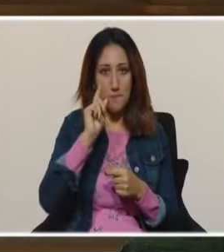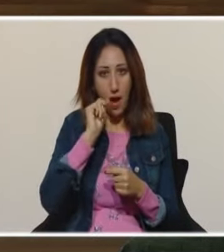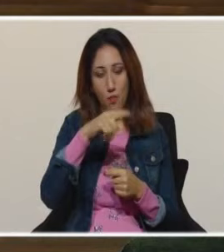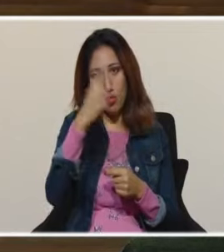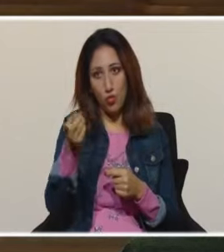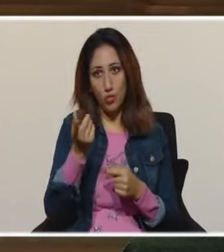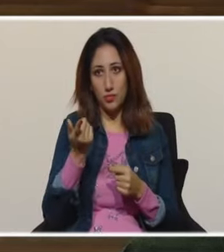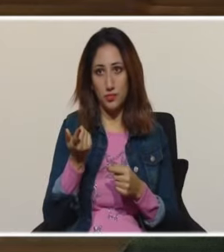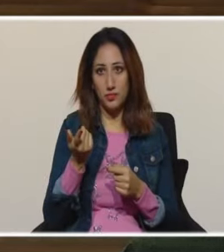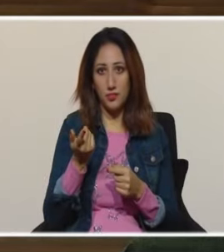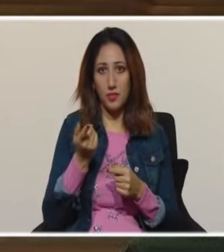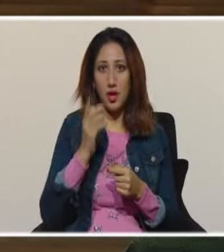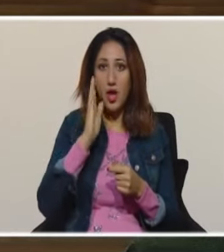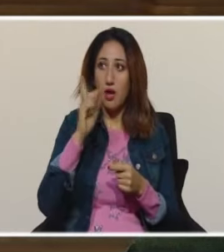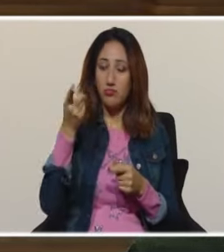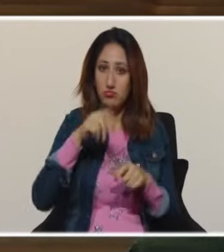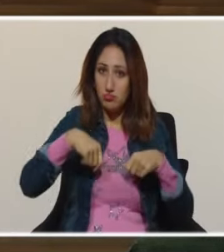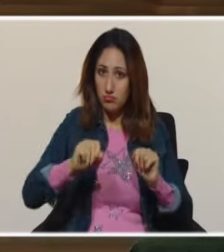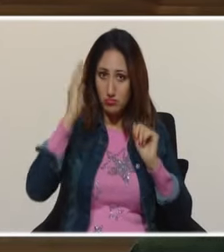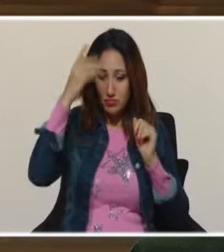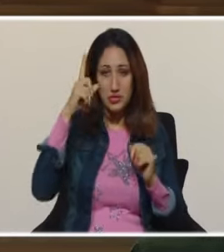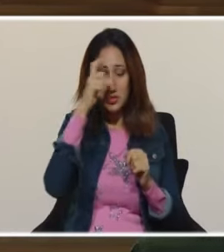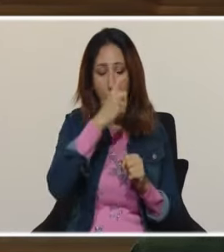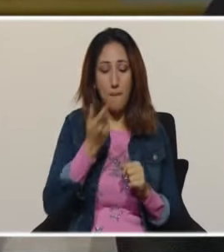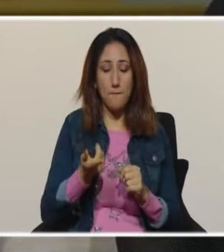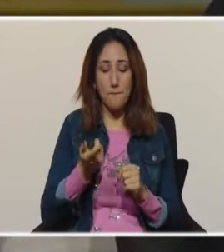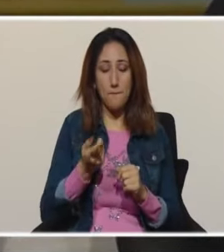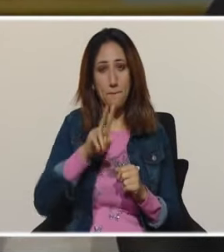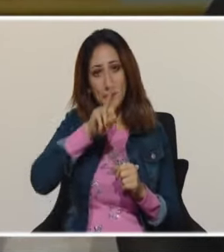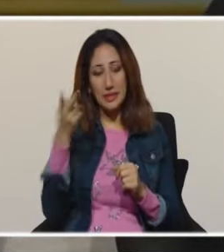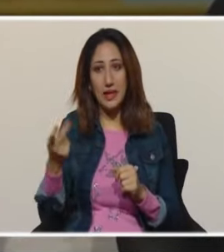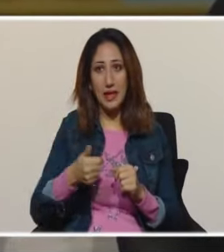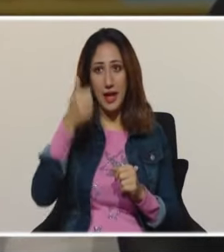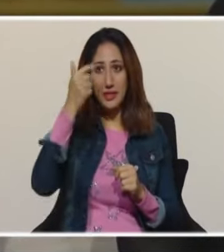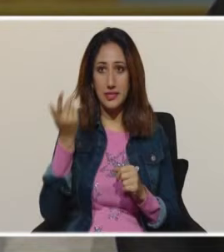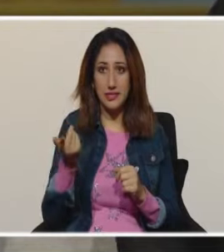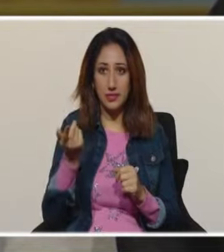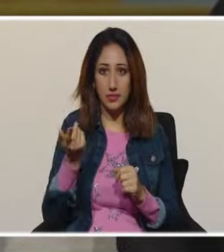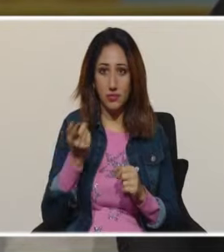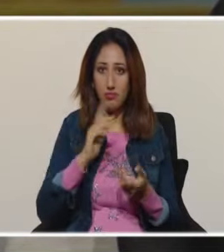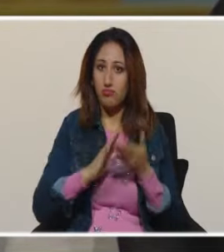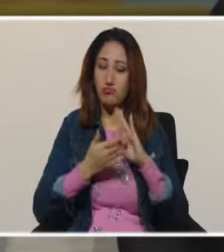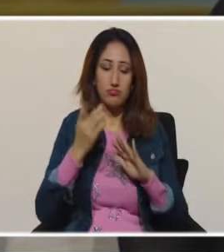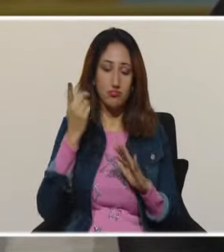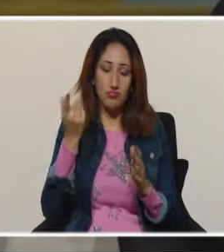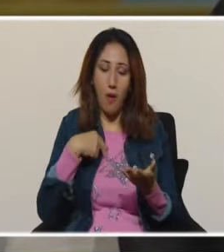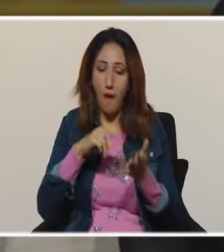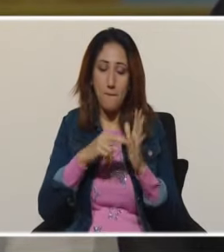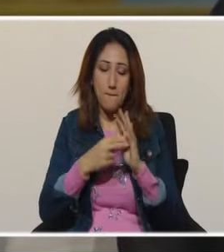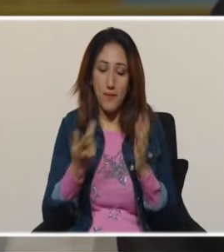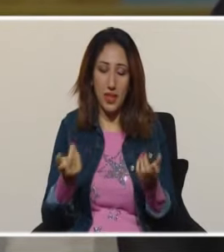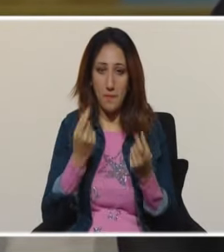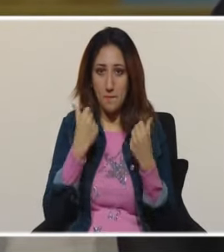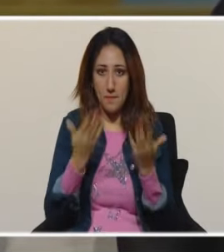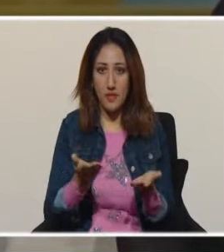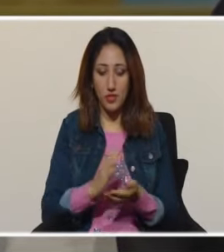ما كانش في حل تاني يا مدام ايمان انها غير انها تسوق التوك توك؟ لا، ما كانش في حل اصلا، ما فيش لنا دخل اصلا. بعدين هي قريبه من